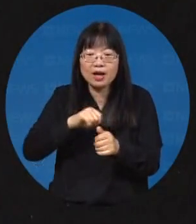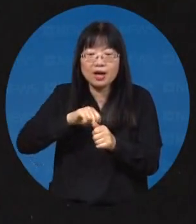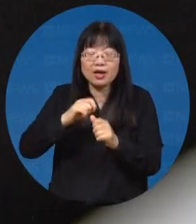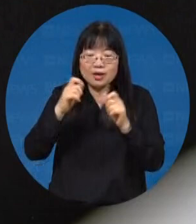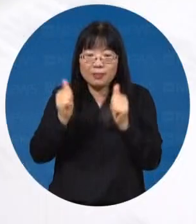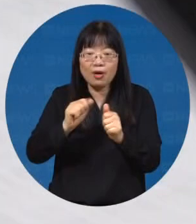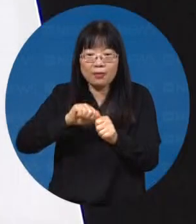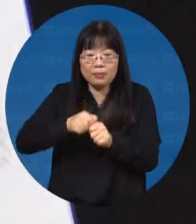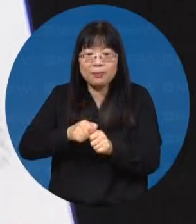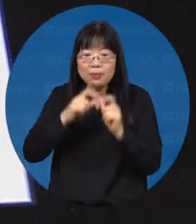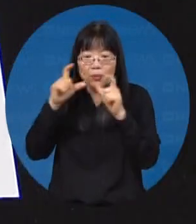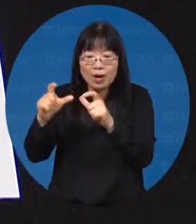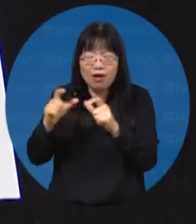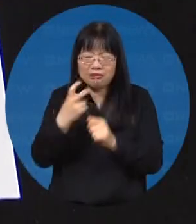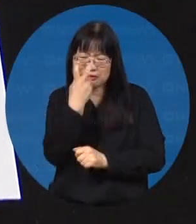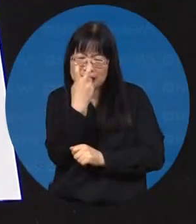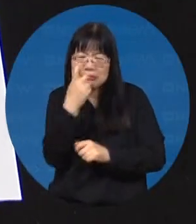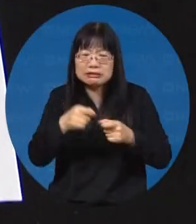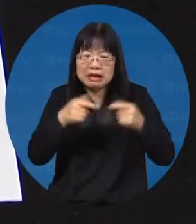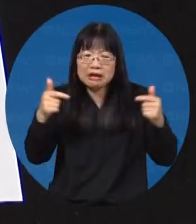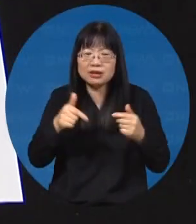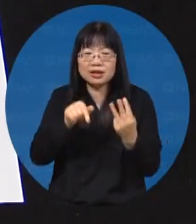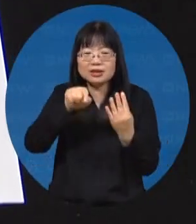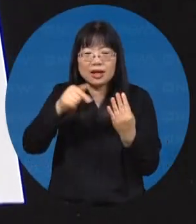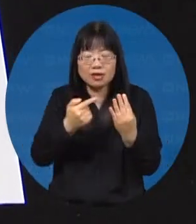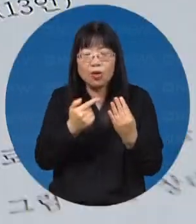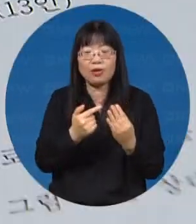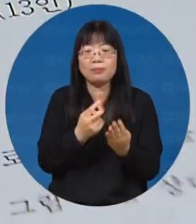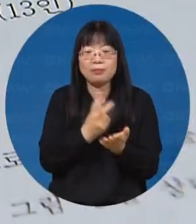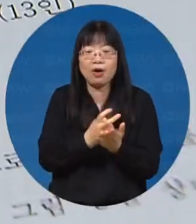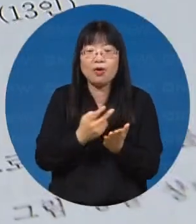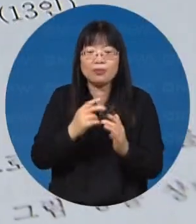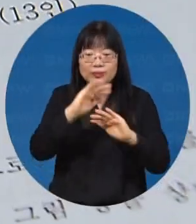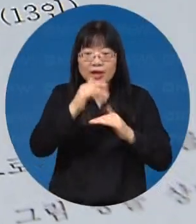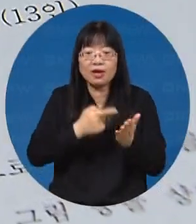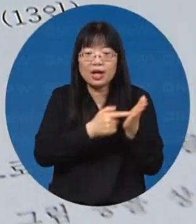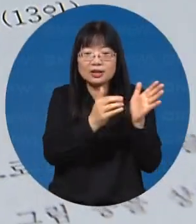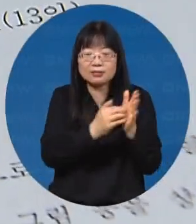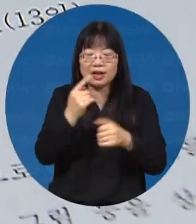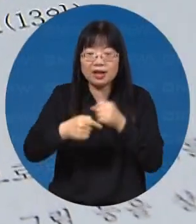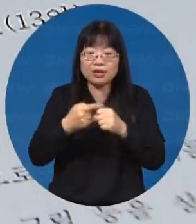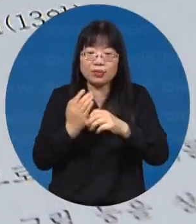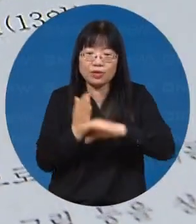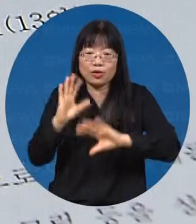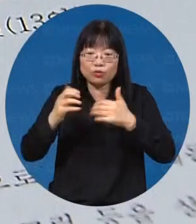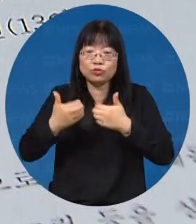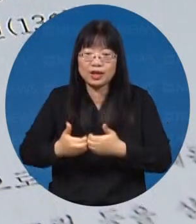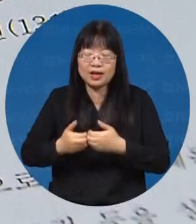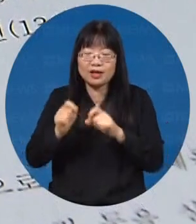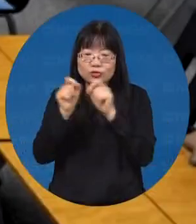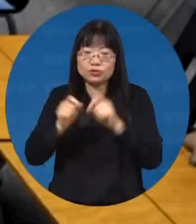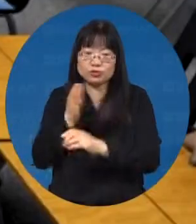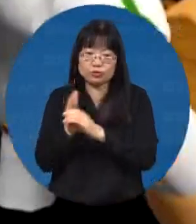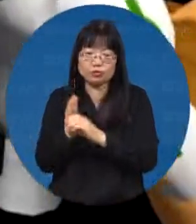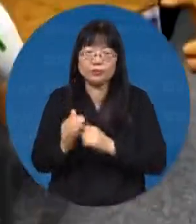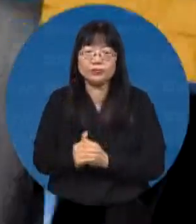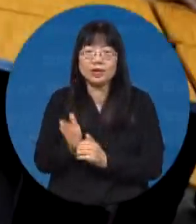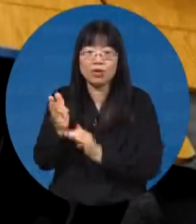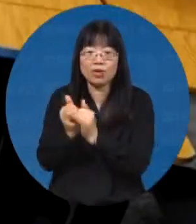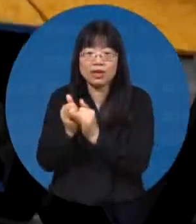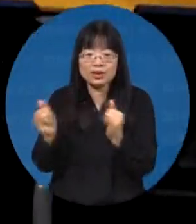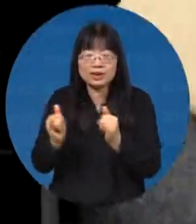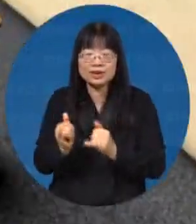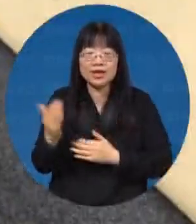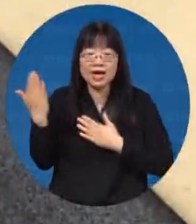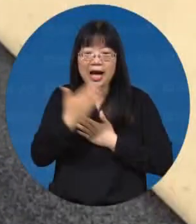처벌하거나 감시를 늘리지 않은 법안이 내 건 발휘됐지만 법안은 1년 넘게 국회에 머물고 있습니다 전문가들은